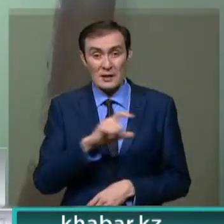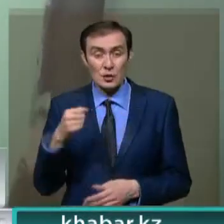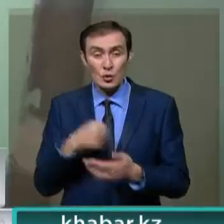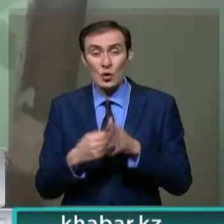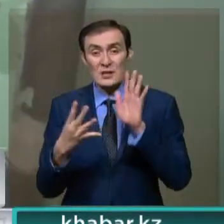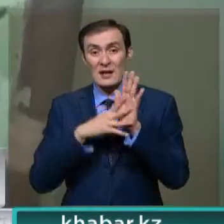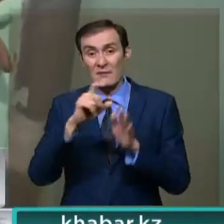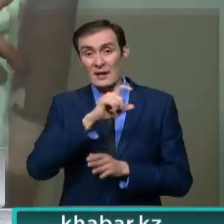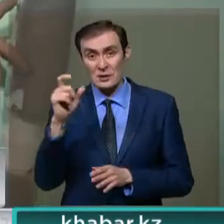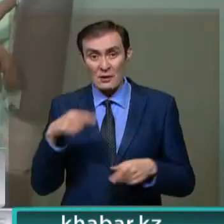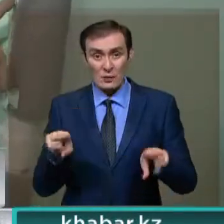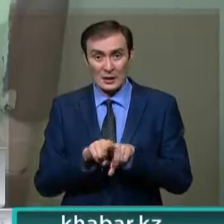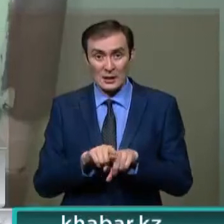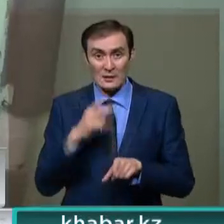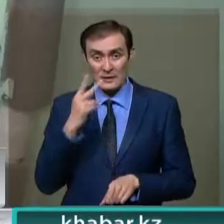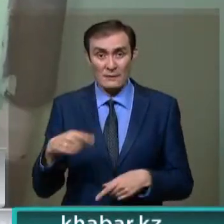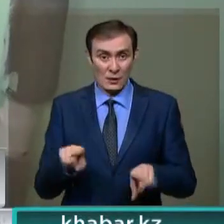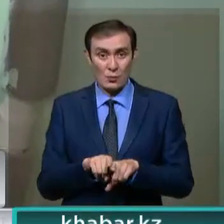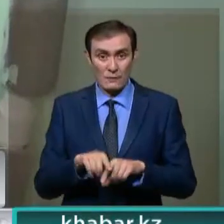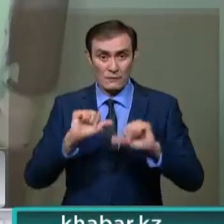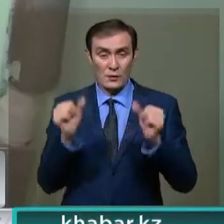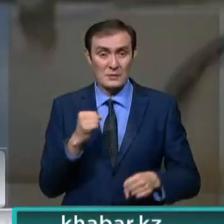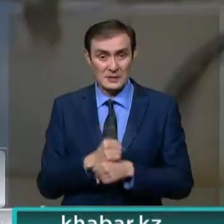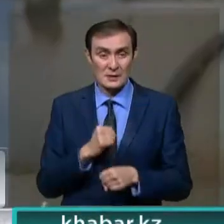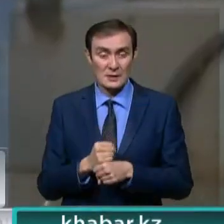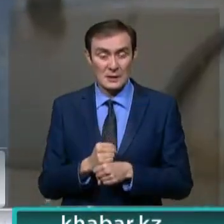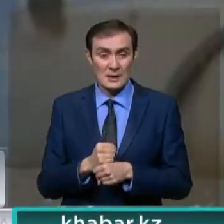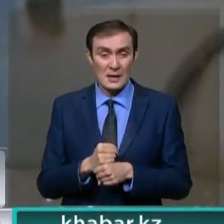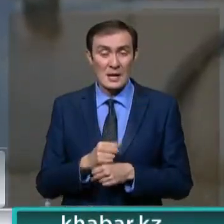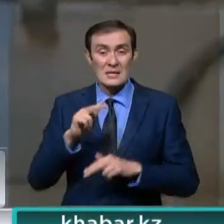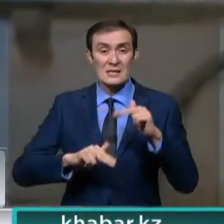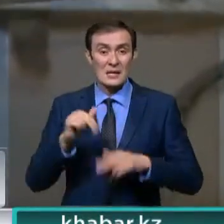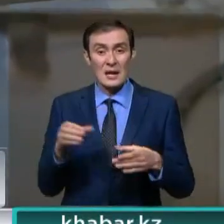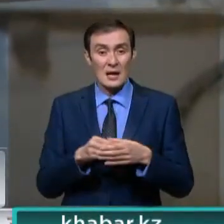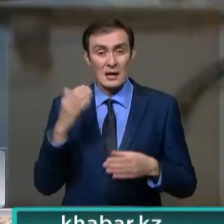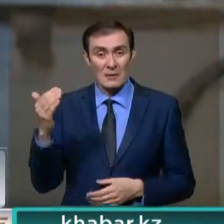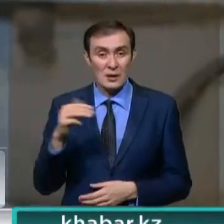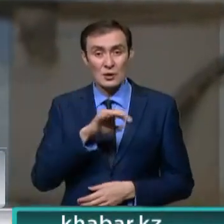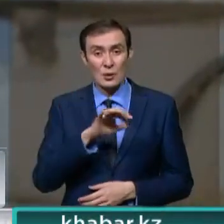9-й этаж вот в таком варианте исполнения. Подрядчик